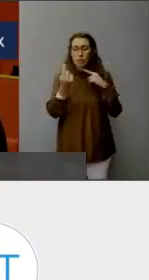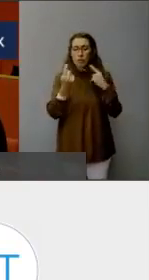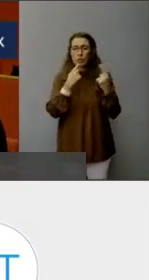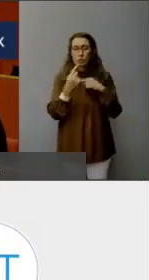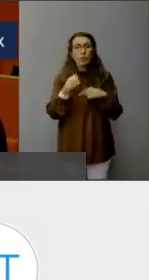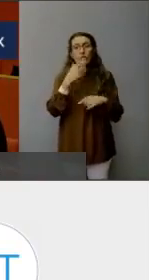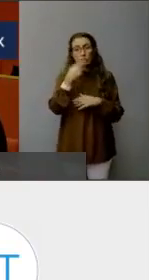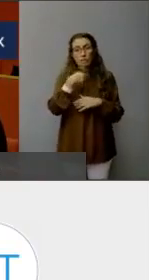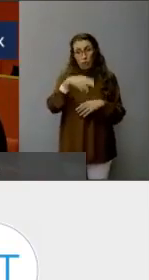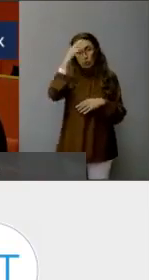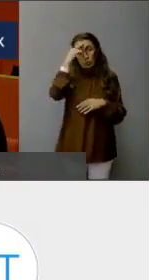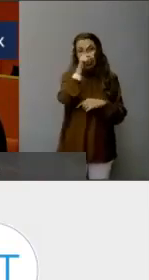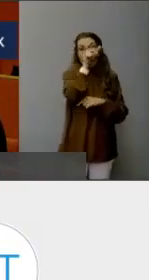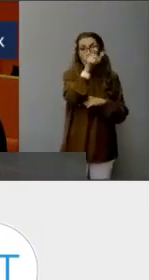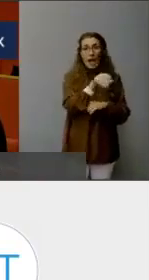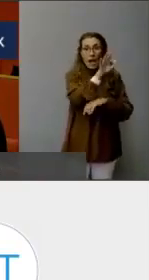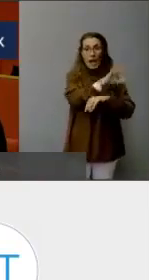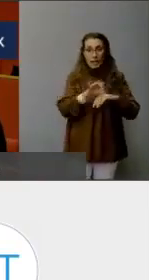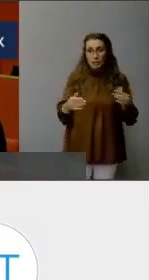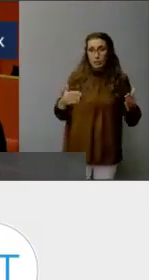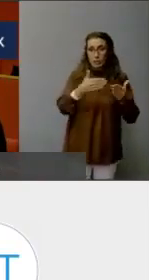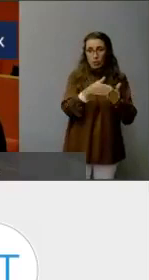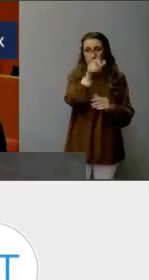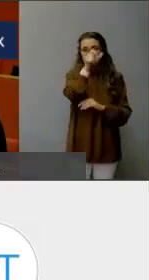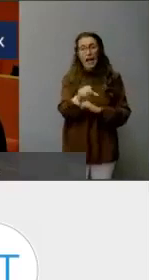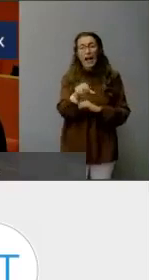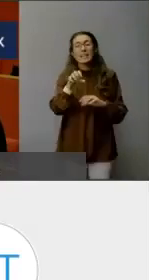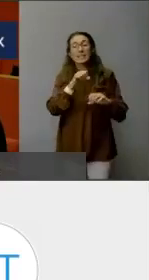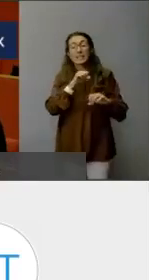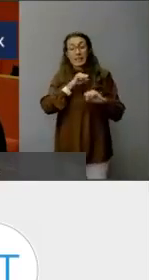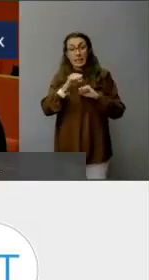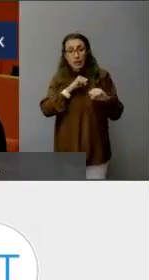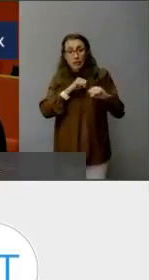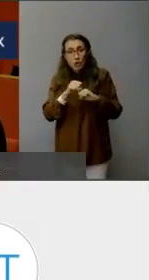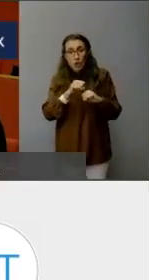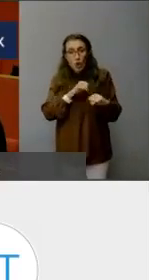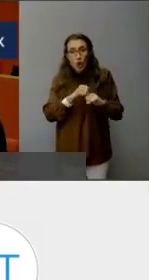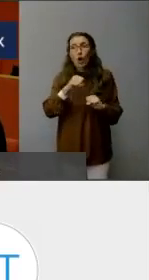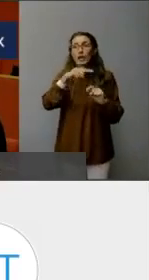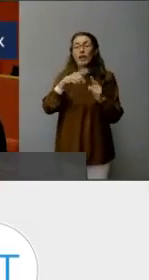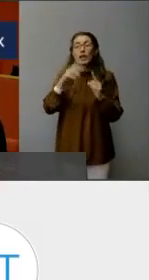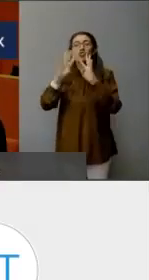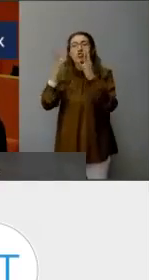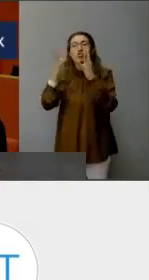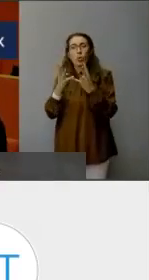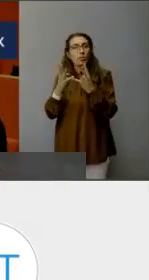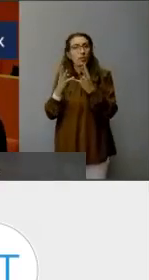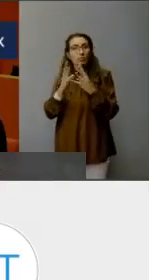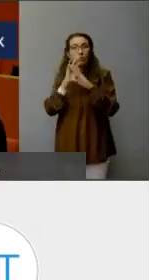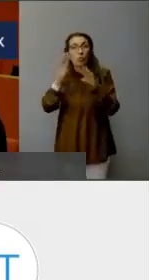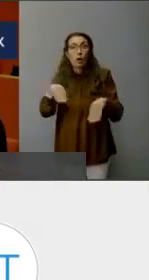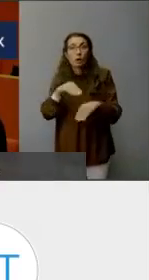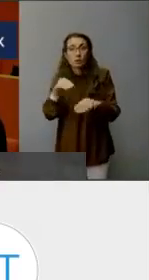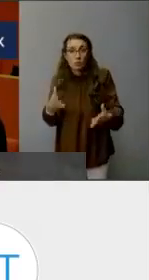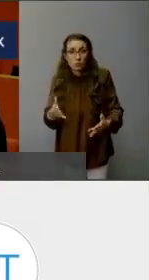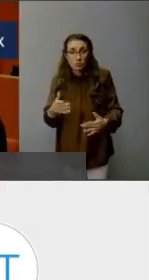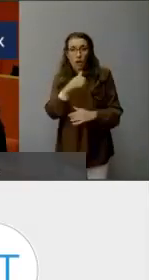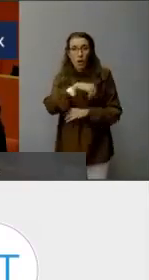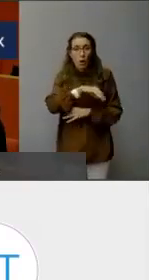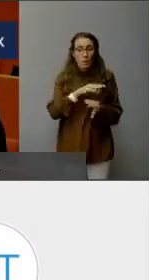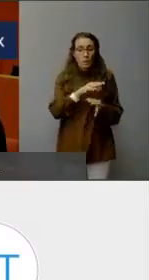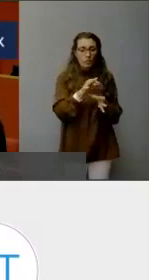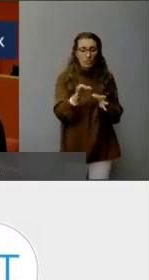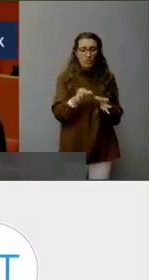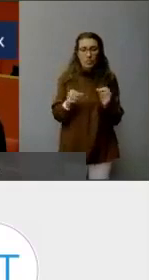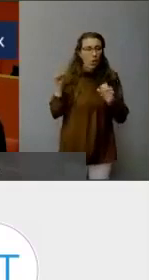stati l'architetto proponente il direttore la giunta assente completamente i municipi contrari